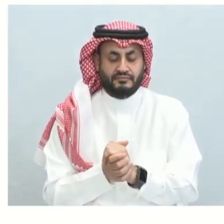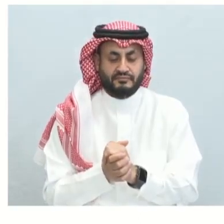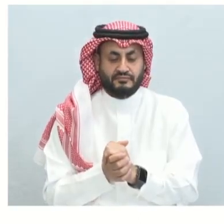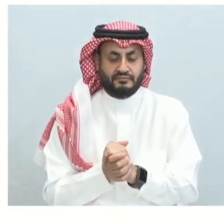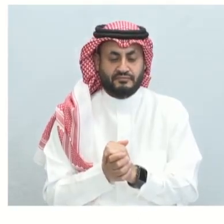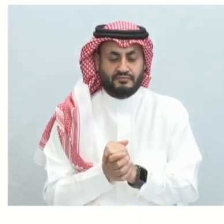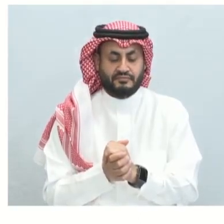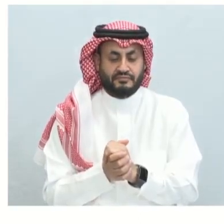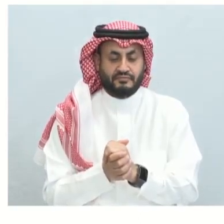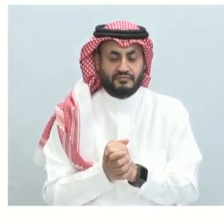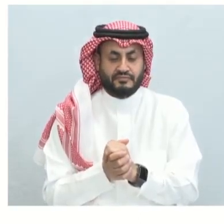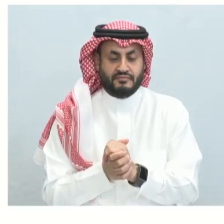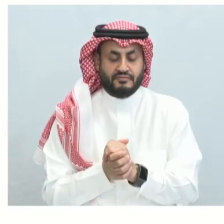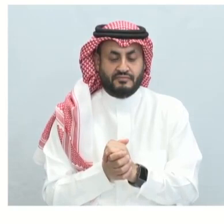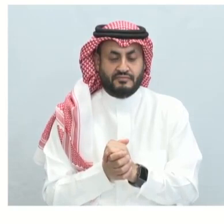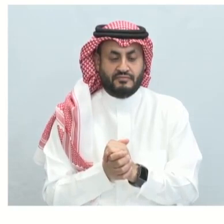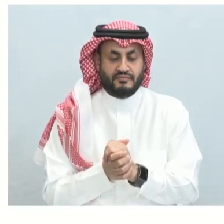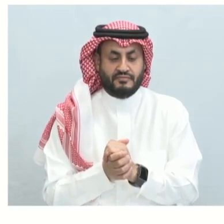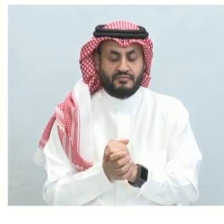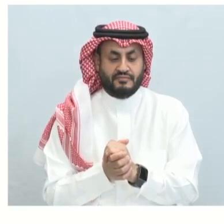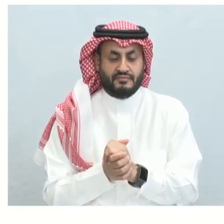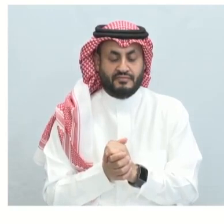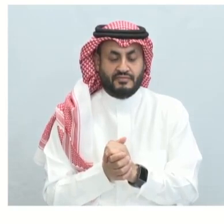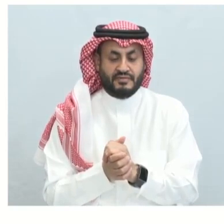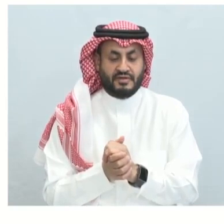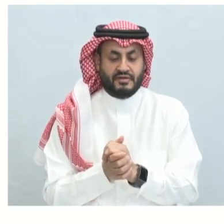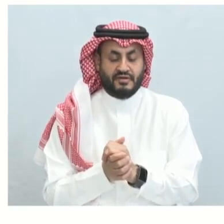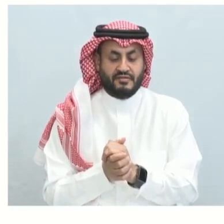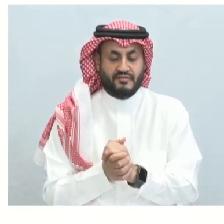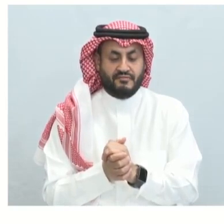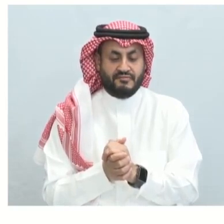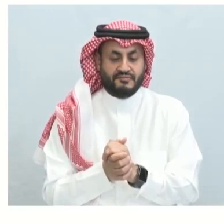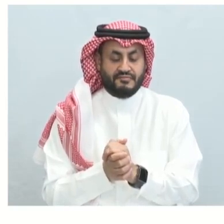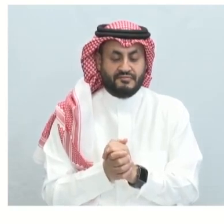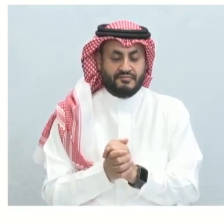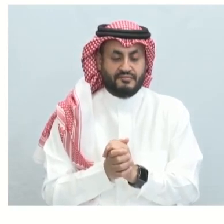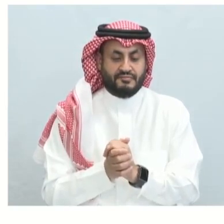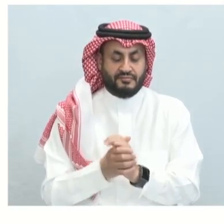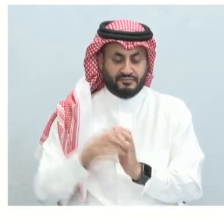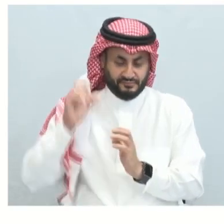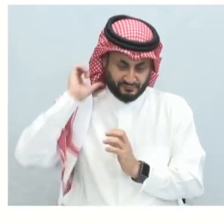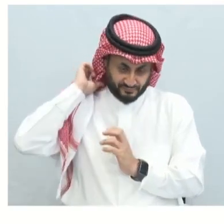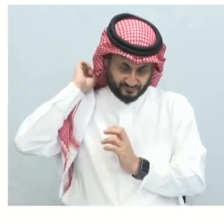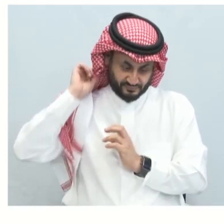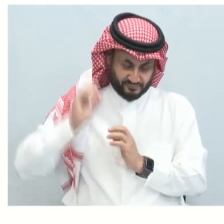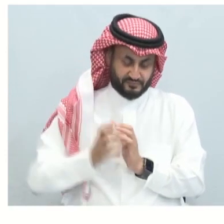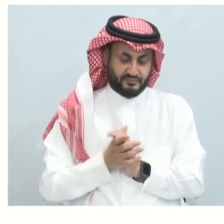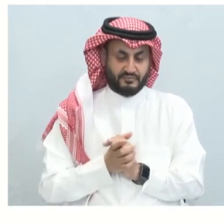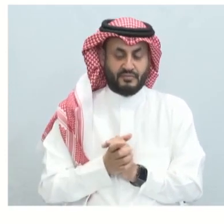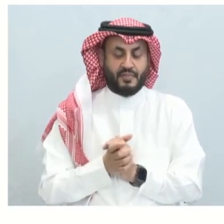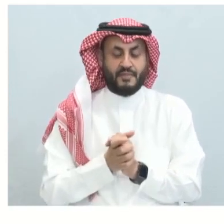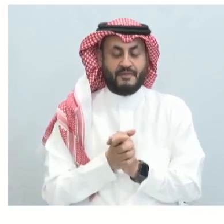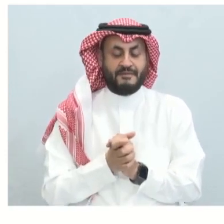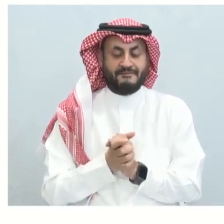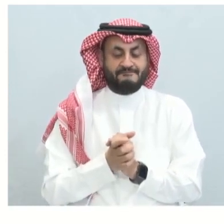لا تدخل الجنه وهي على حالها وهي في هذا العمر وهي كبيره في السن واخبر بقول الله سبحانه ان